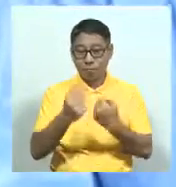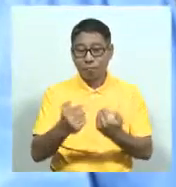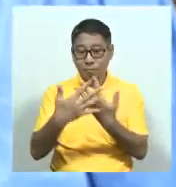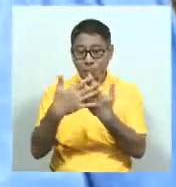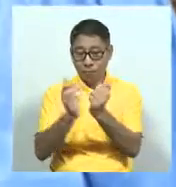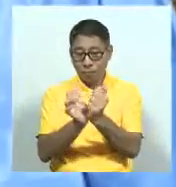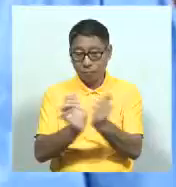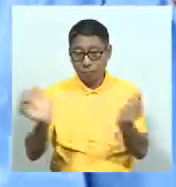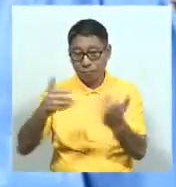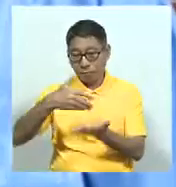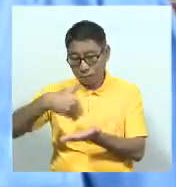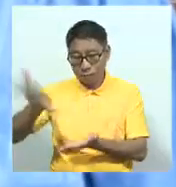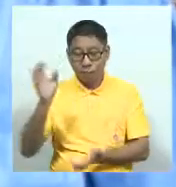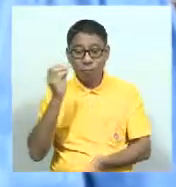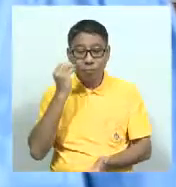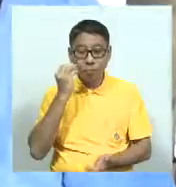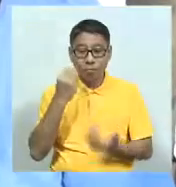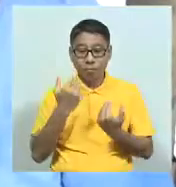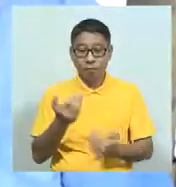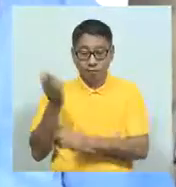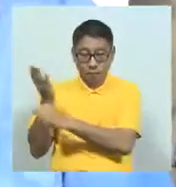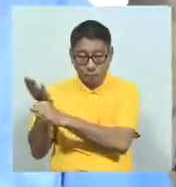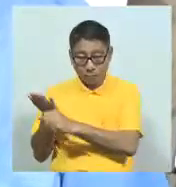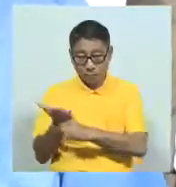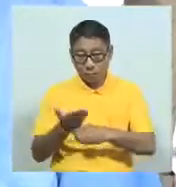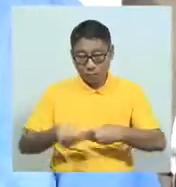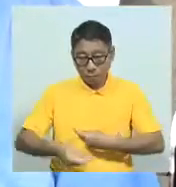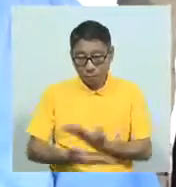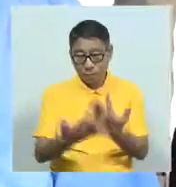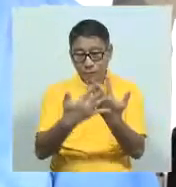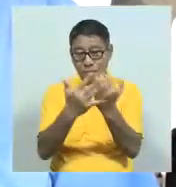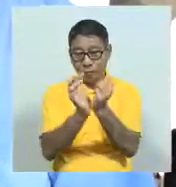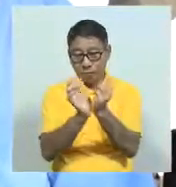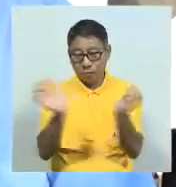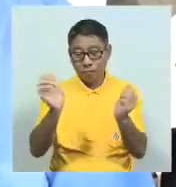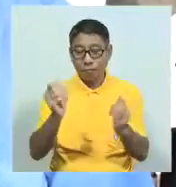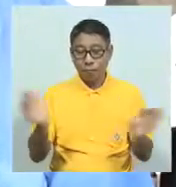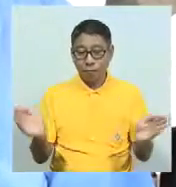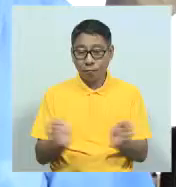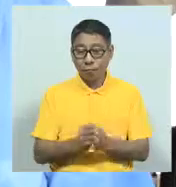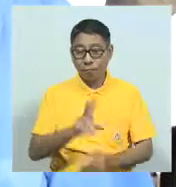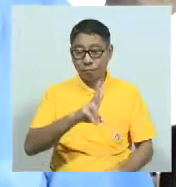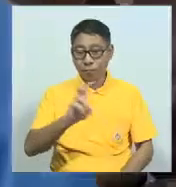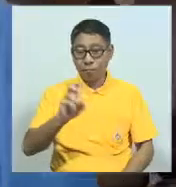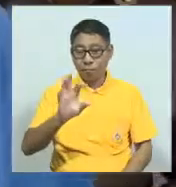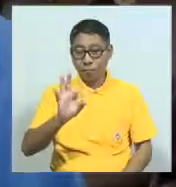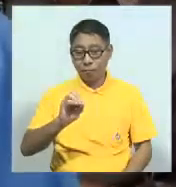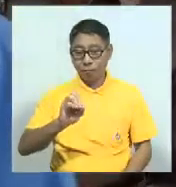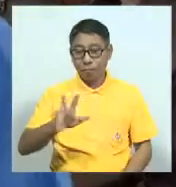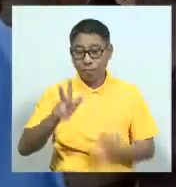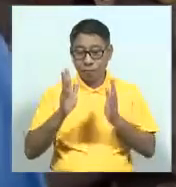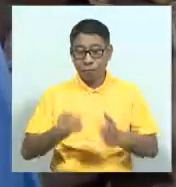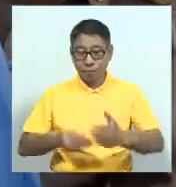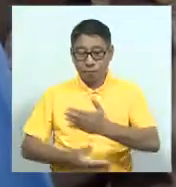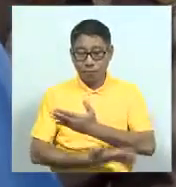ธีปล่อยตัวผู้ต้องราชทัณฑ์ที่ได้รับพระราชทานอภัยโทษปล่อยตัวรวมทั้งสิ้น293คนเนื่